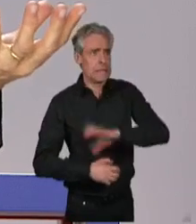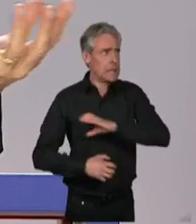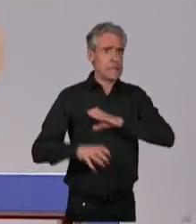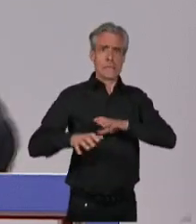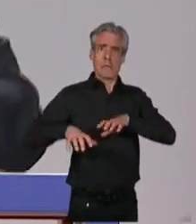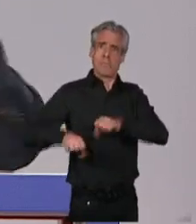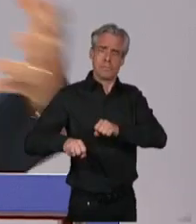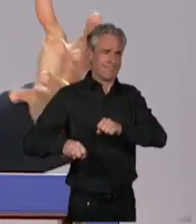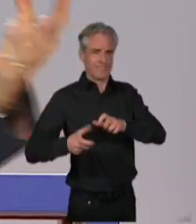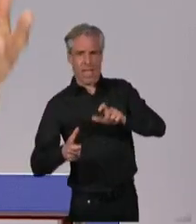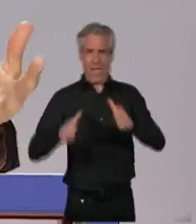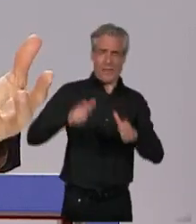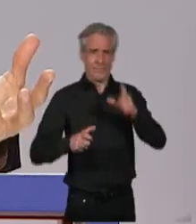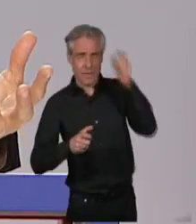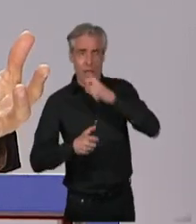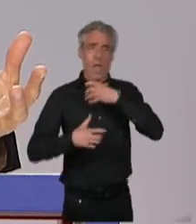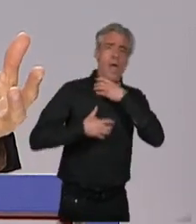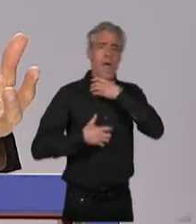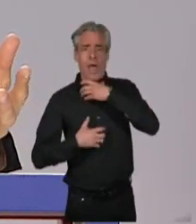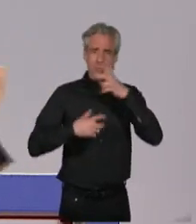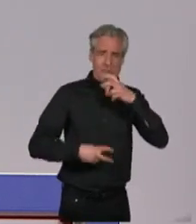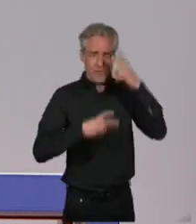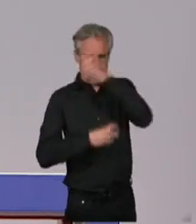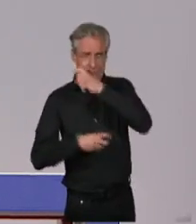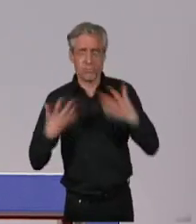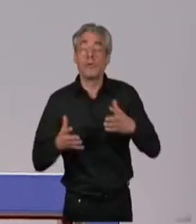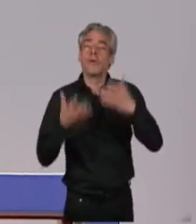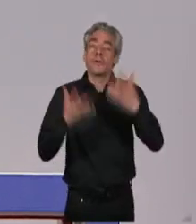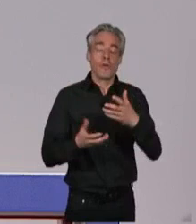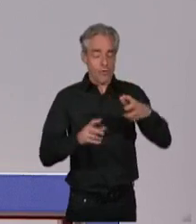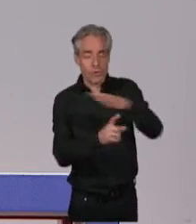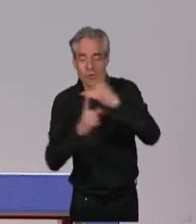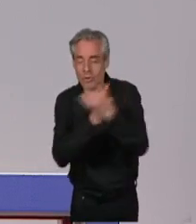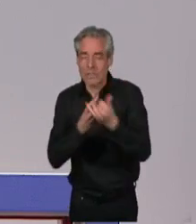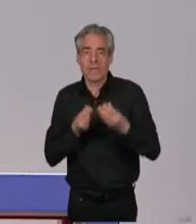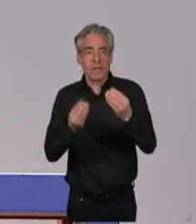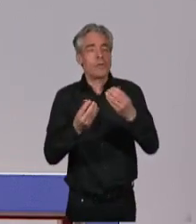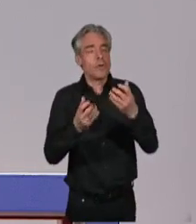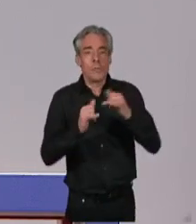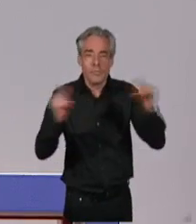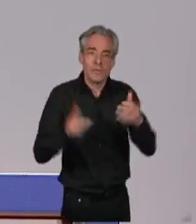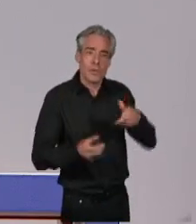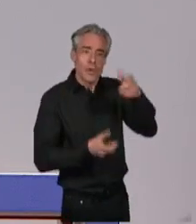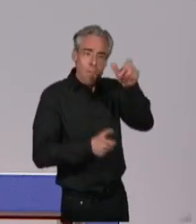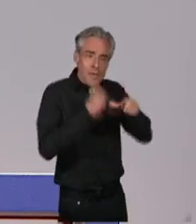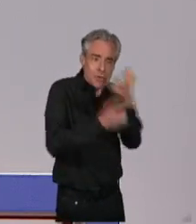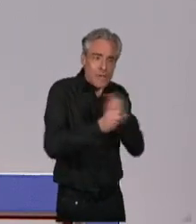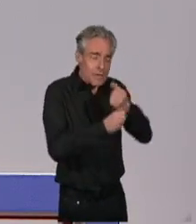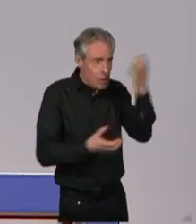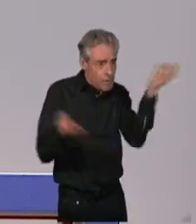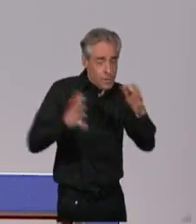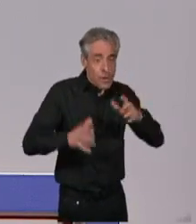sa prestance, mais qui n'arrive plus à respirer. Je veux une société qui donne sa force aux créateurs, aux entrepreneurs,